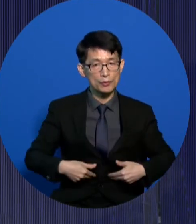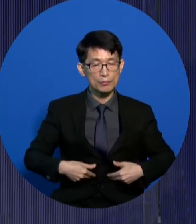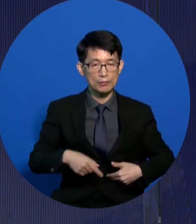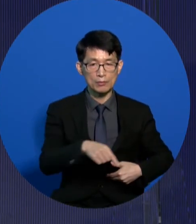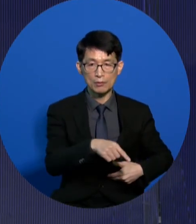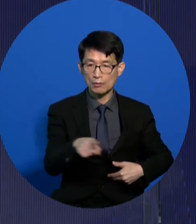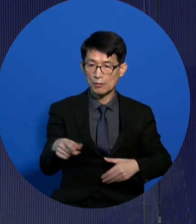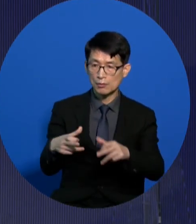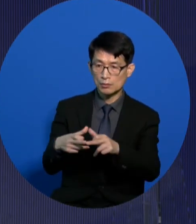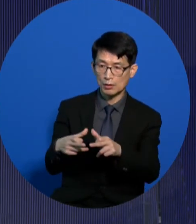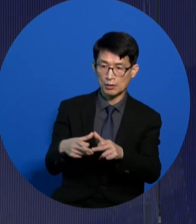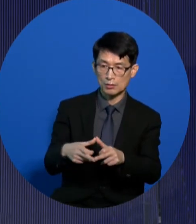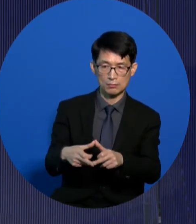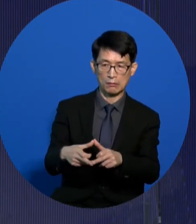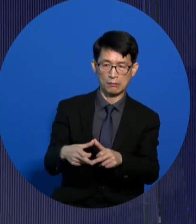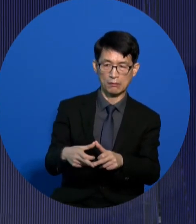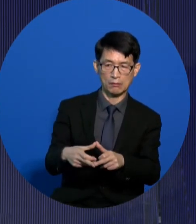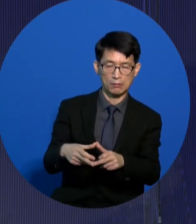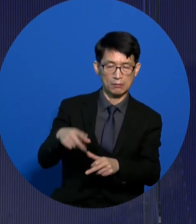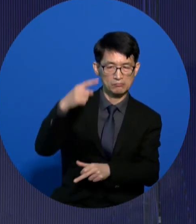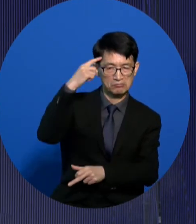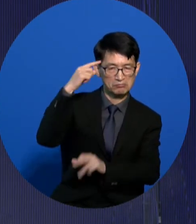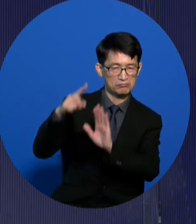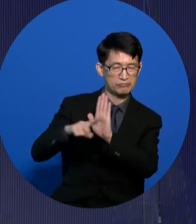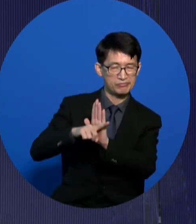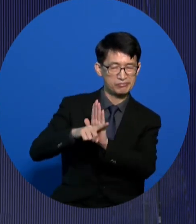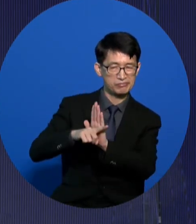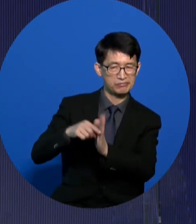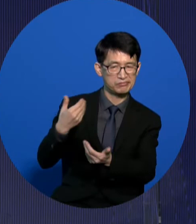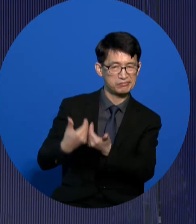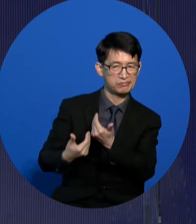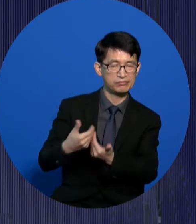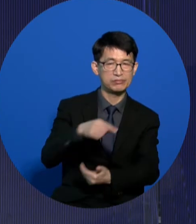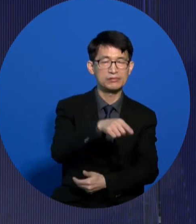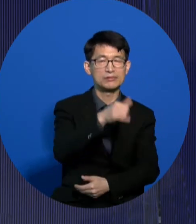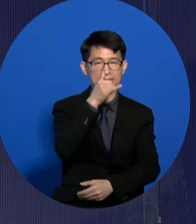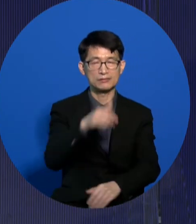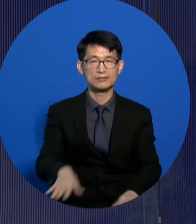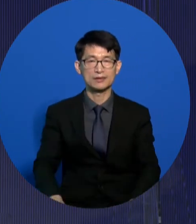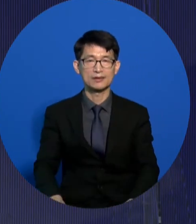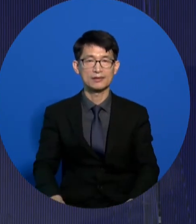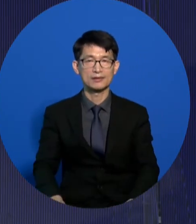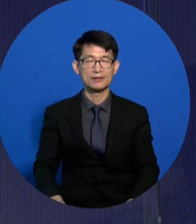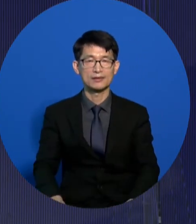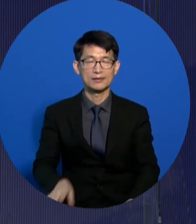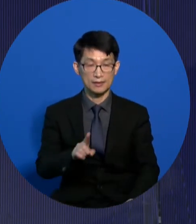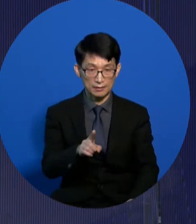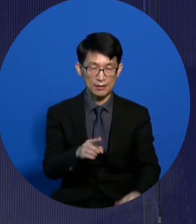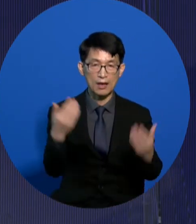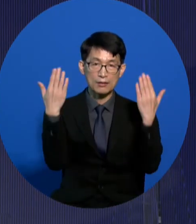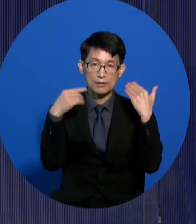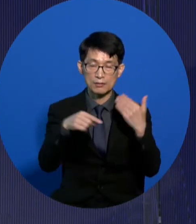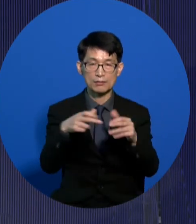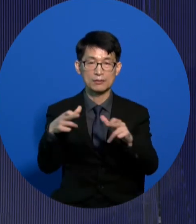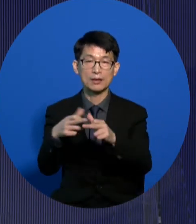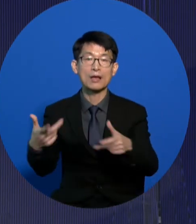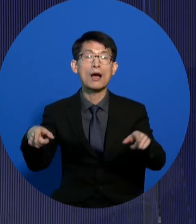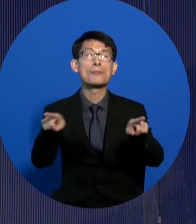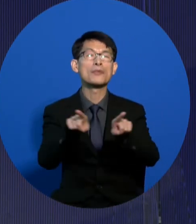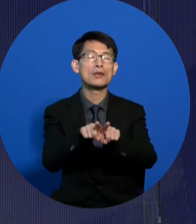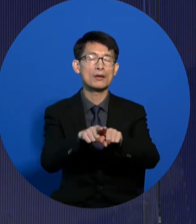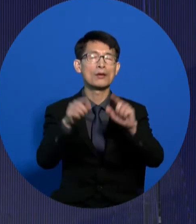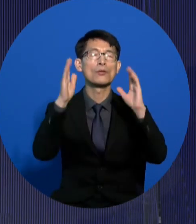학생들에게서 퍼지고 있어요. 통합 교육이 안 좋은 걸까요? 통합 교육은 반드시 실천되어져야 할 이러한